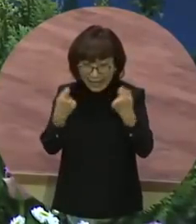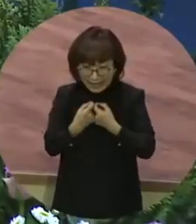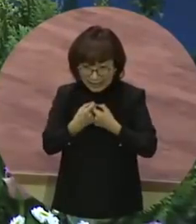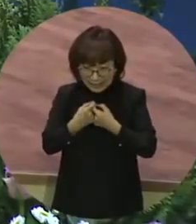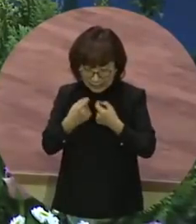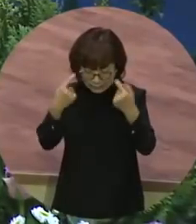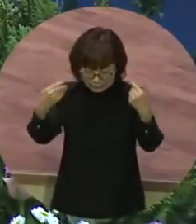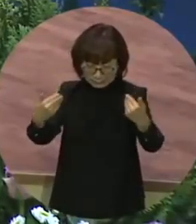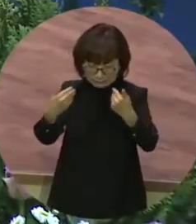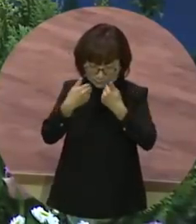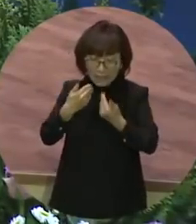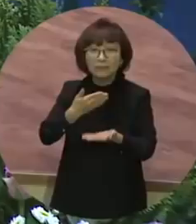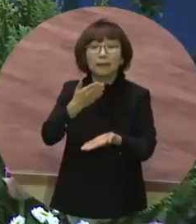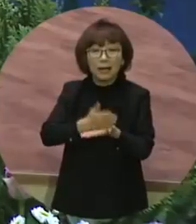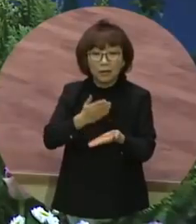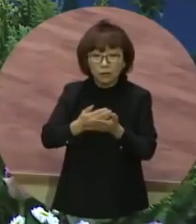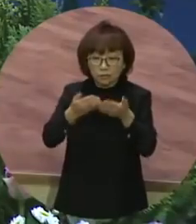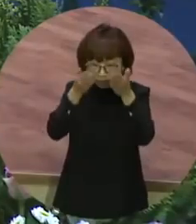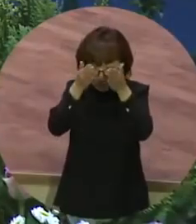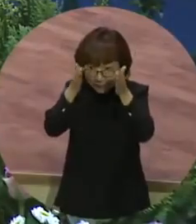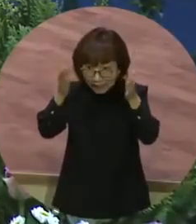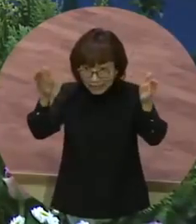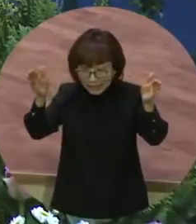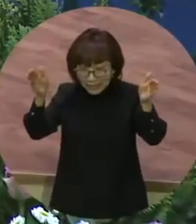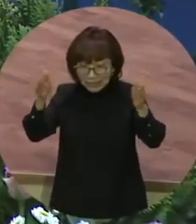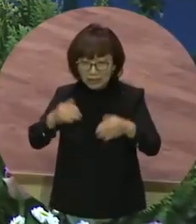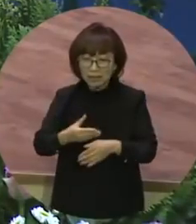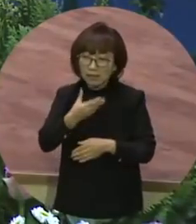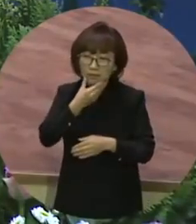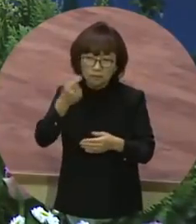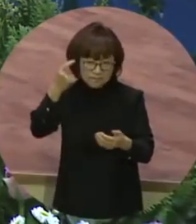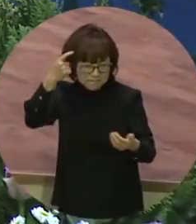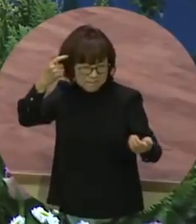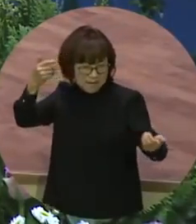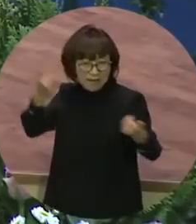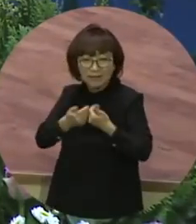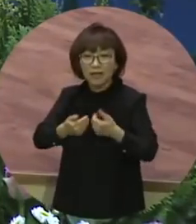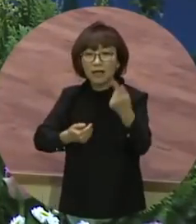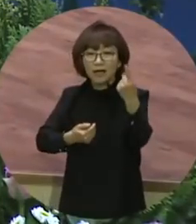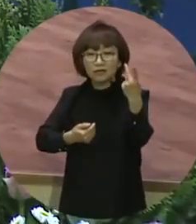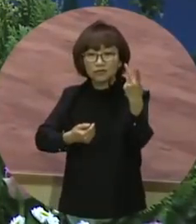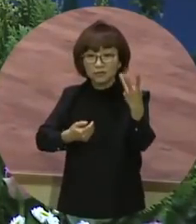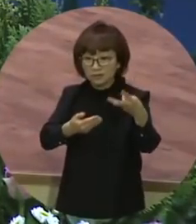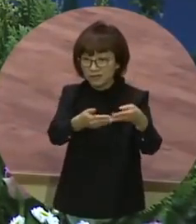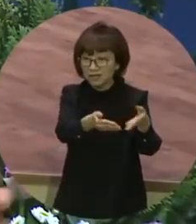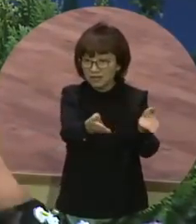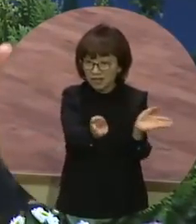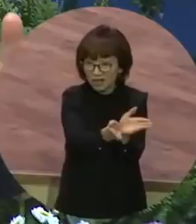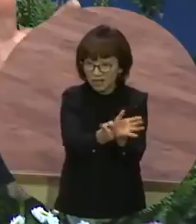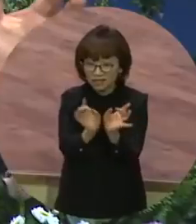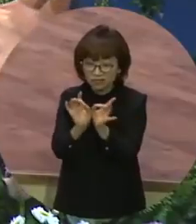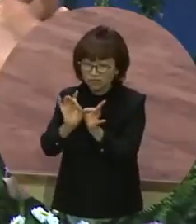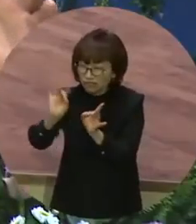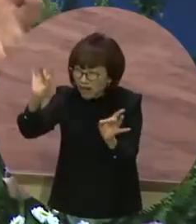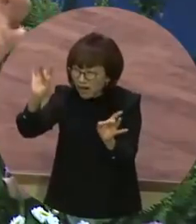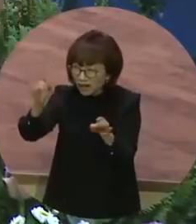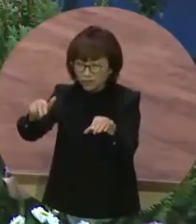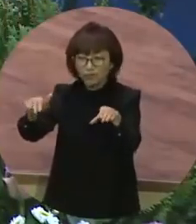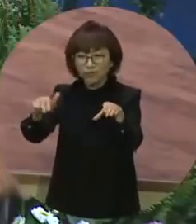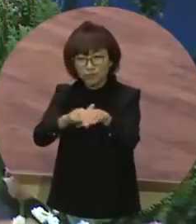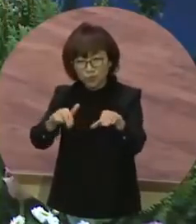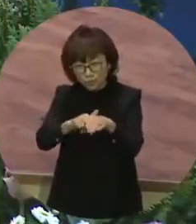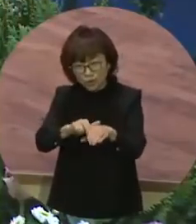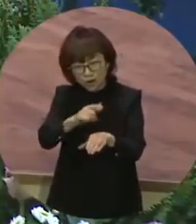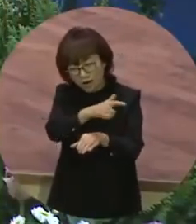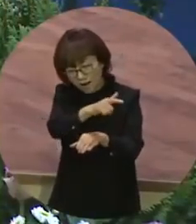이 문화 3단체 통합 우상 종교 엄청나게 지금 이런 것들이 우리 집에 확